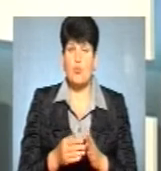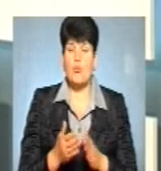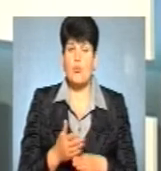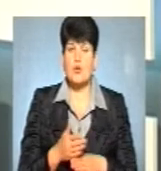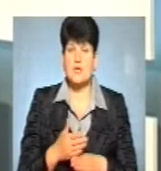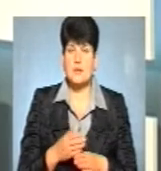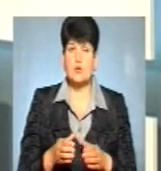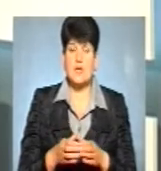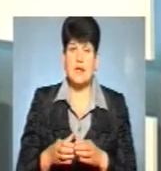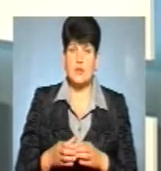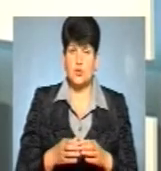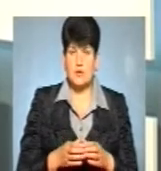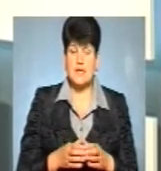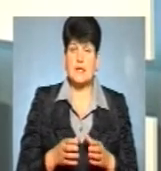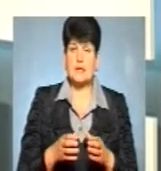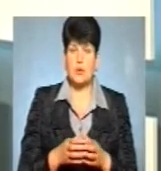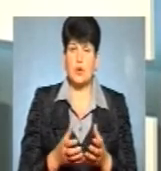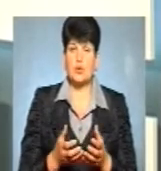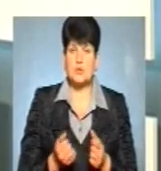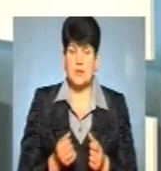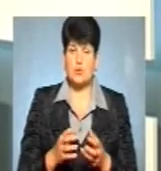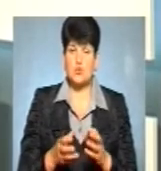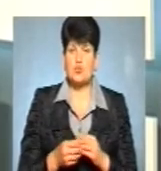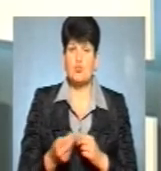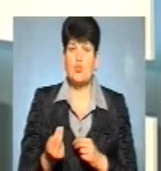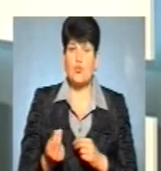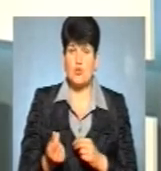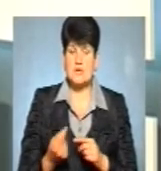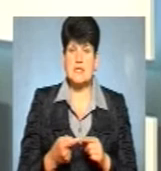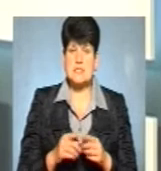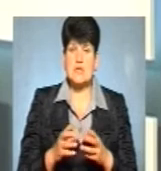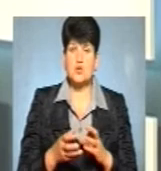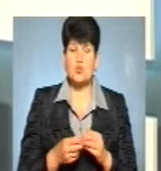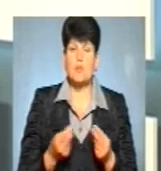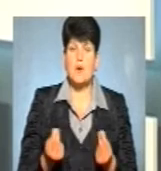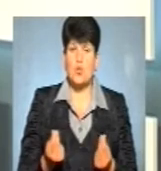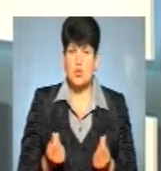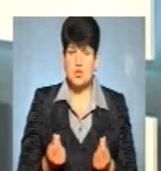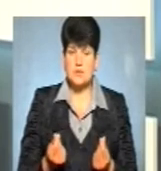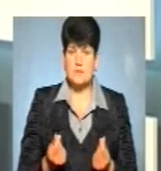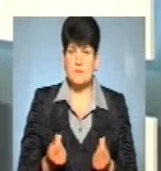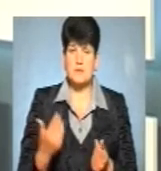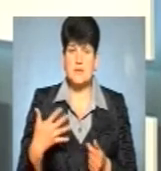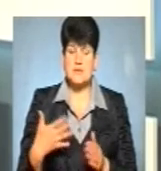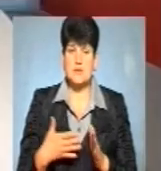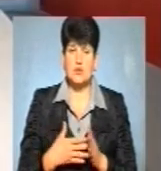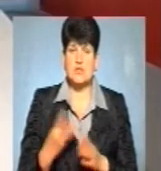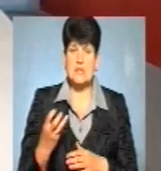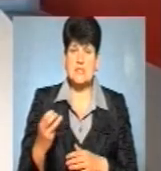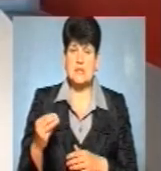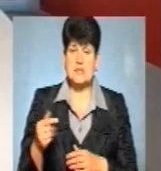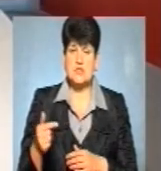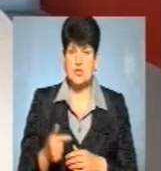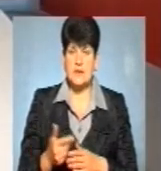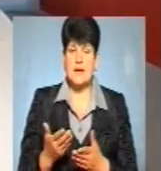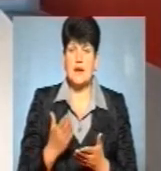і певна категорія отримує певну суму коштів. І ця сума коштів від 50 до 300 тисяч, яка